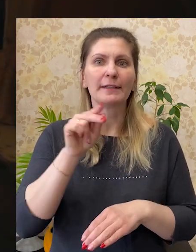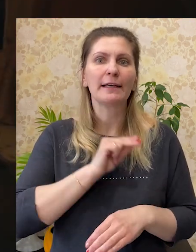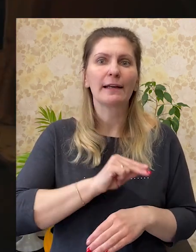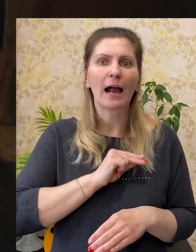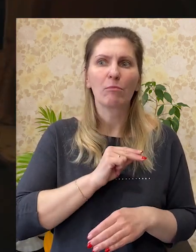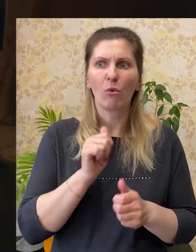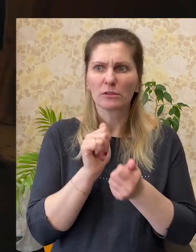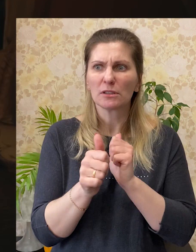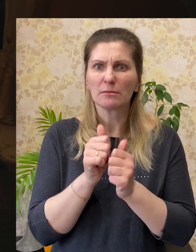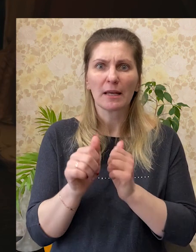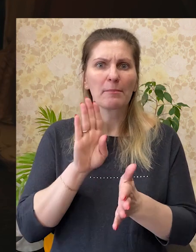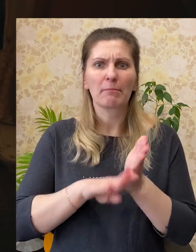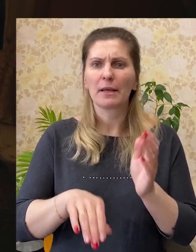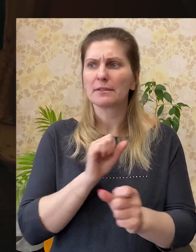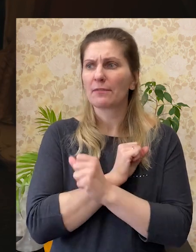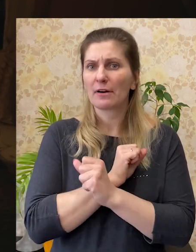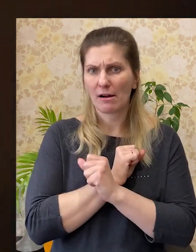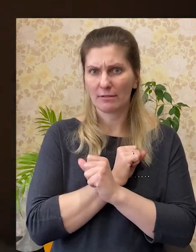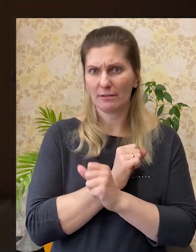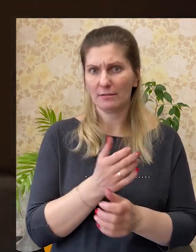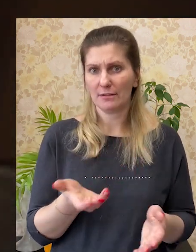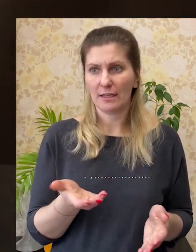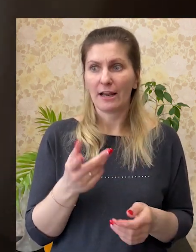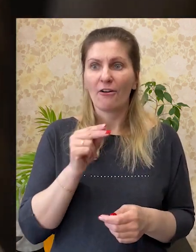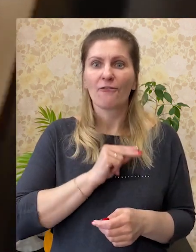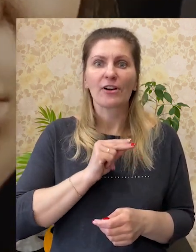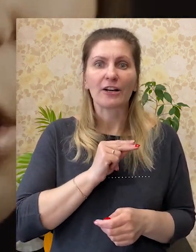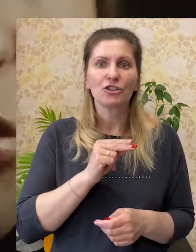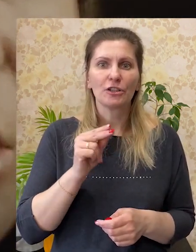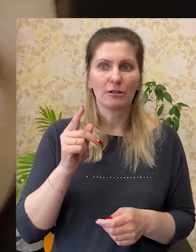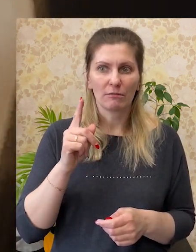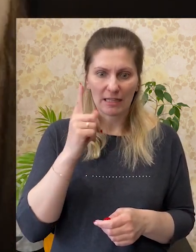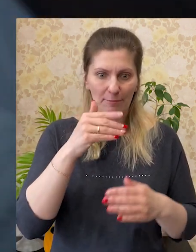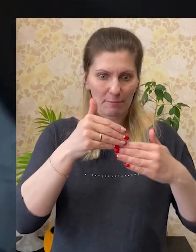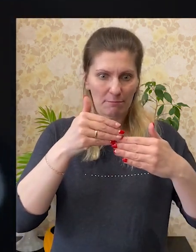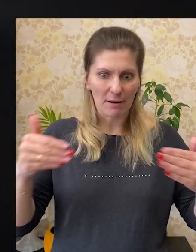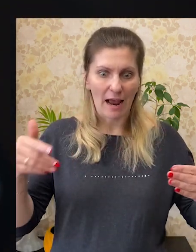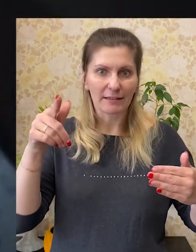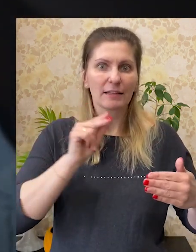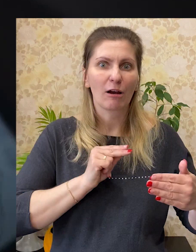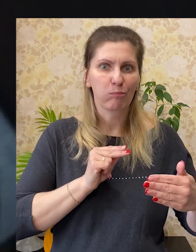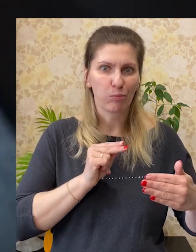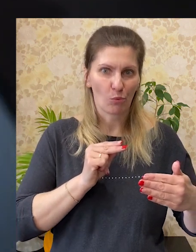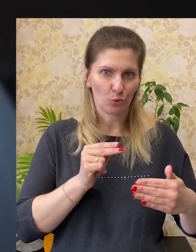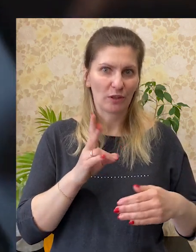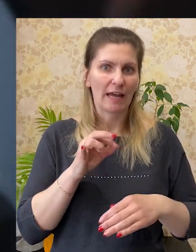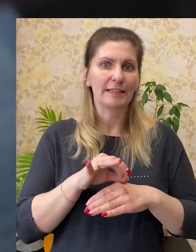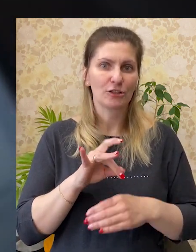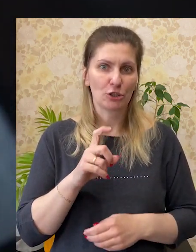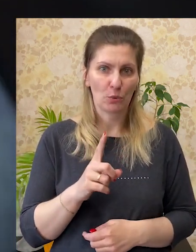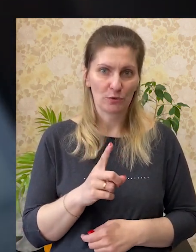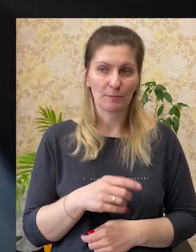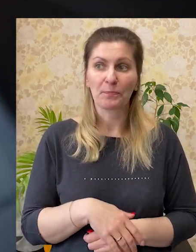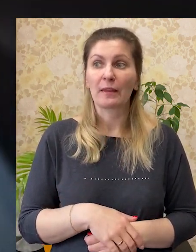по несколько смен подряд, практически без отдыха. Врачи работают на передовой, они работают на износ. У нас есть чат в